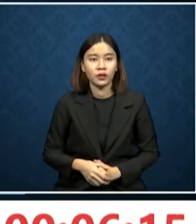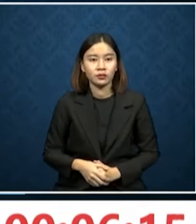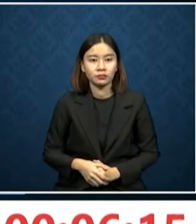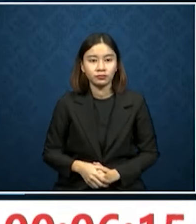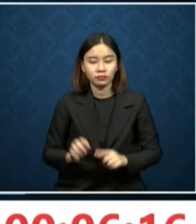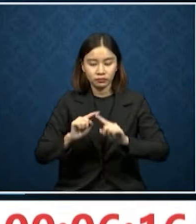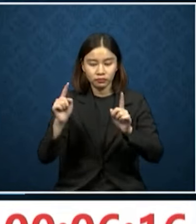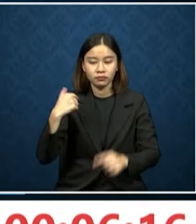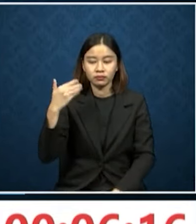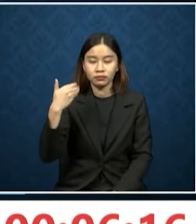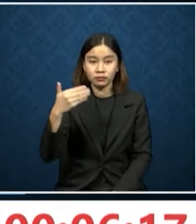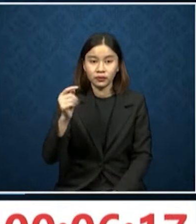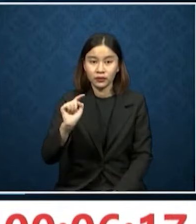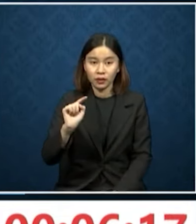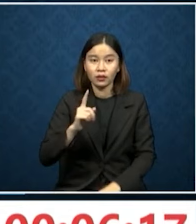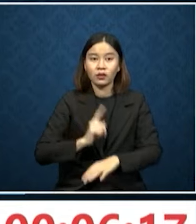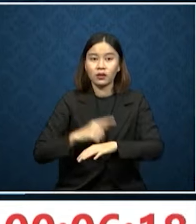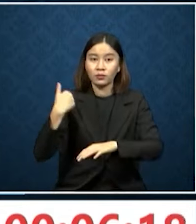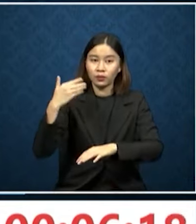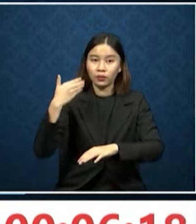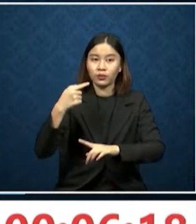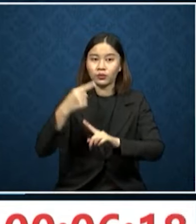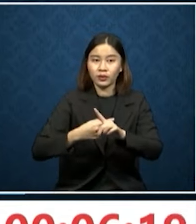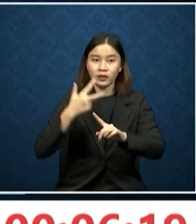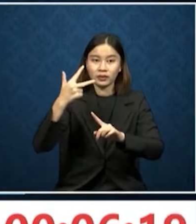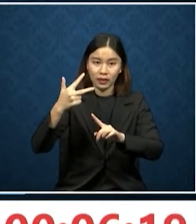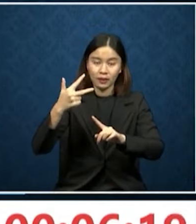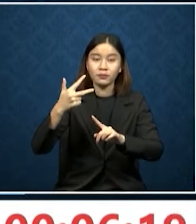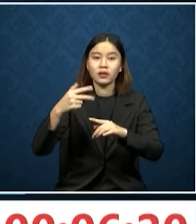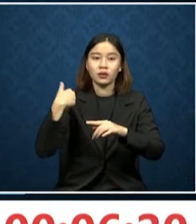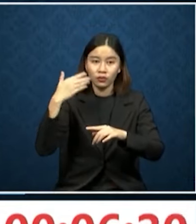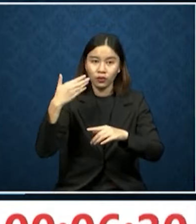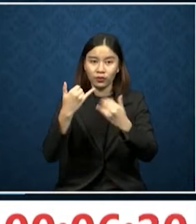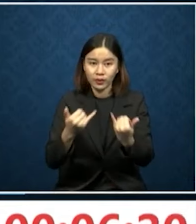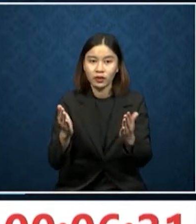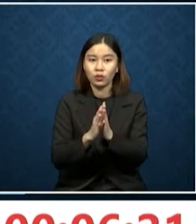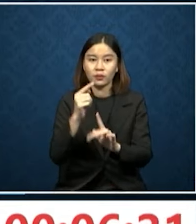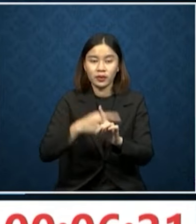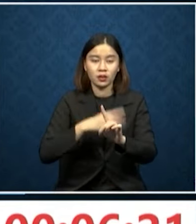แต่หลังจากนั้นครับเวลาล่วงเลยมา3เดือนเศษก็แล้วจนบัดนี้6เดือน